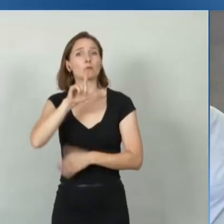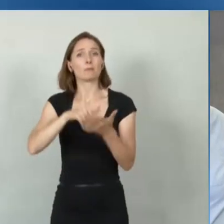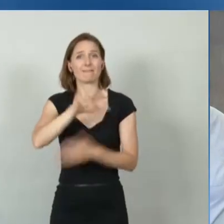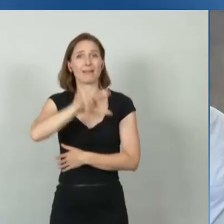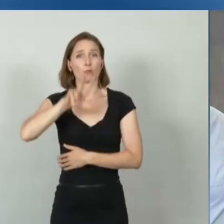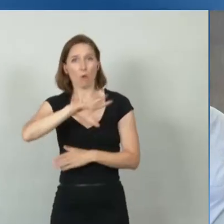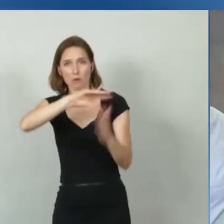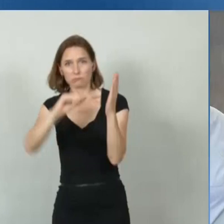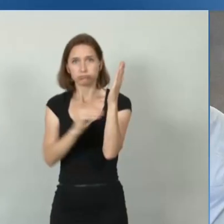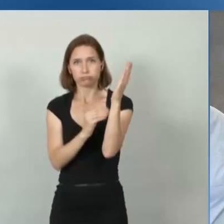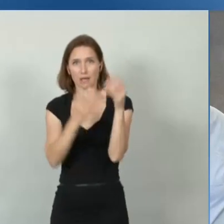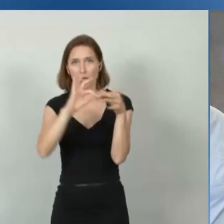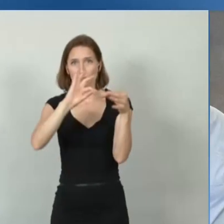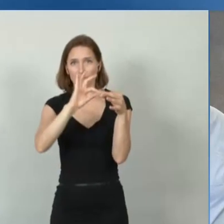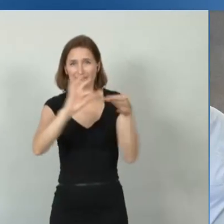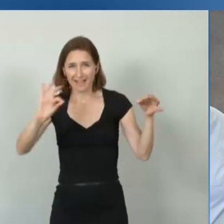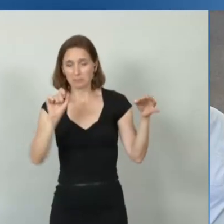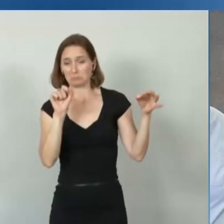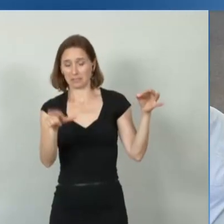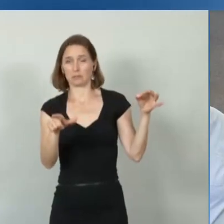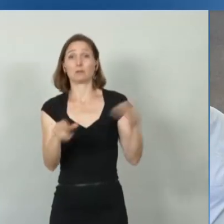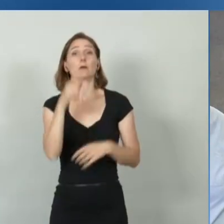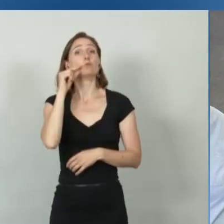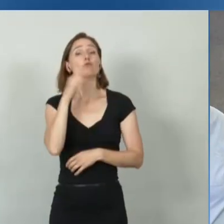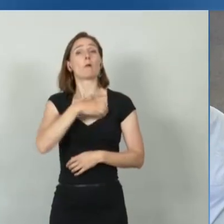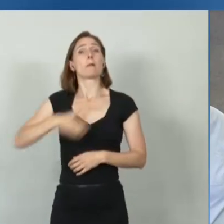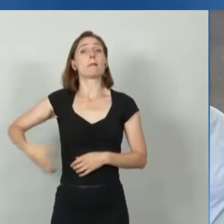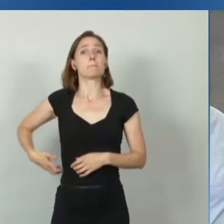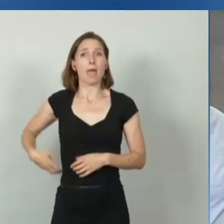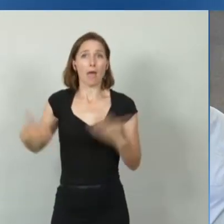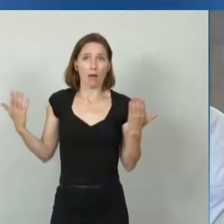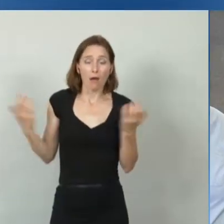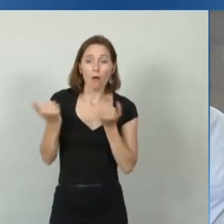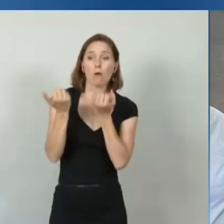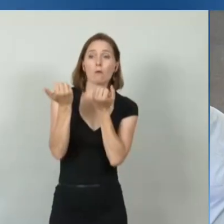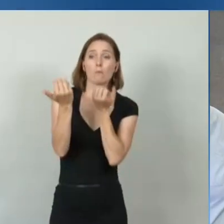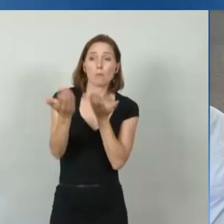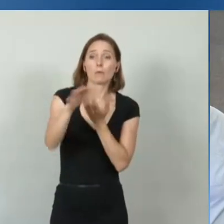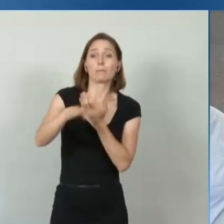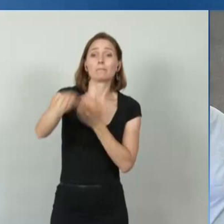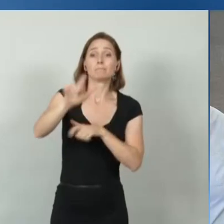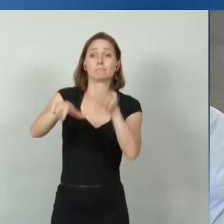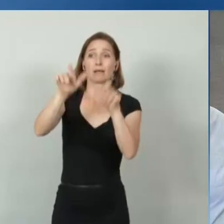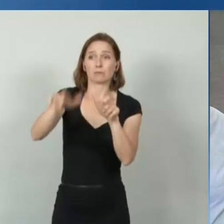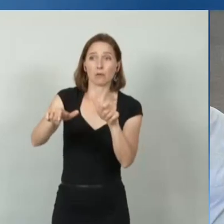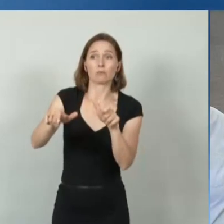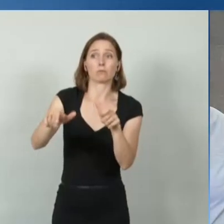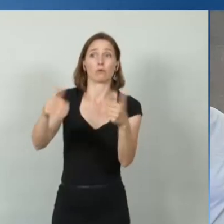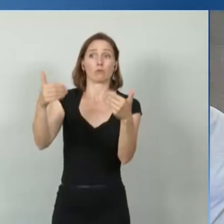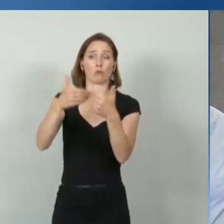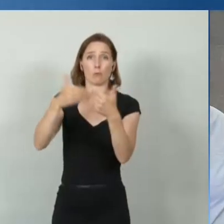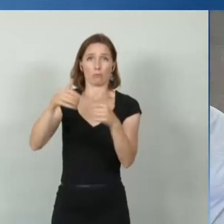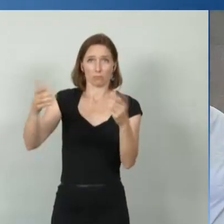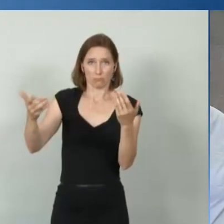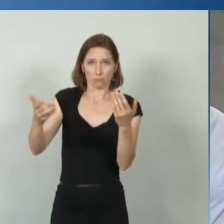suivante le maire ne soumet pas au vote des présents la demande de vote à scrutin secret et procède au vote à scrutin